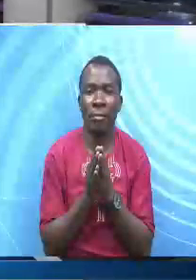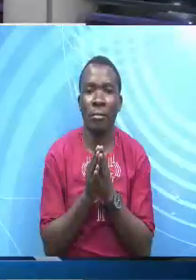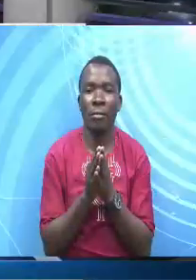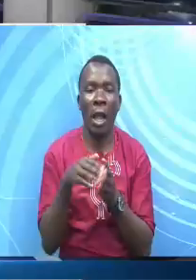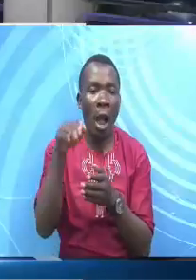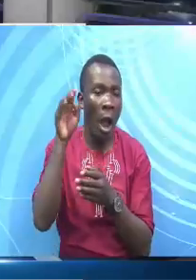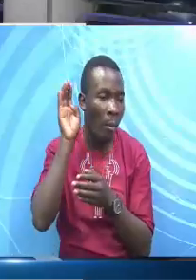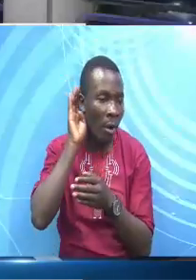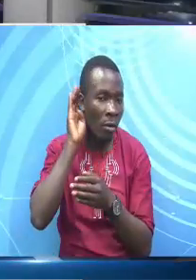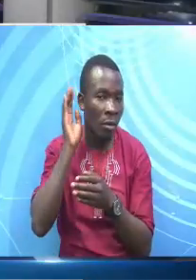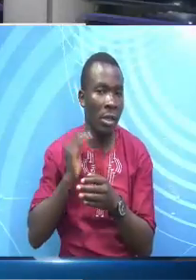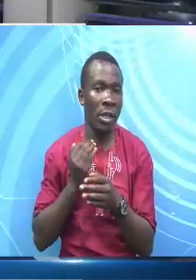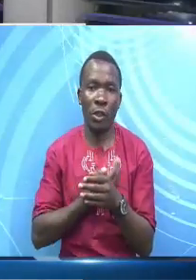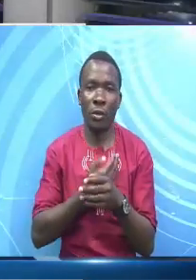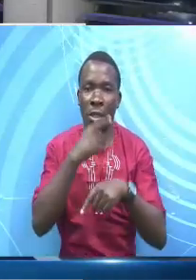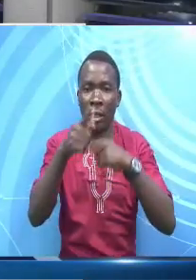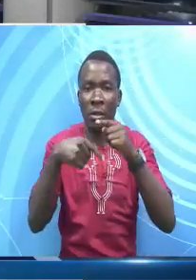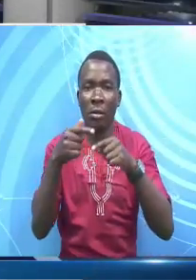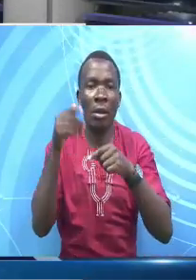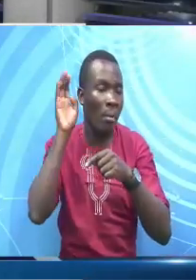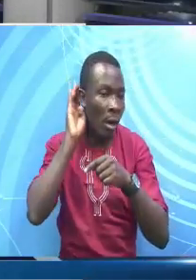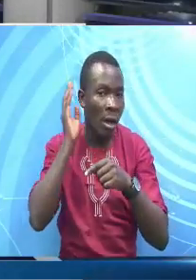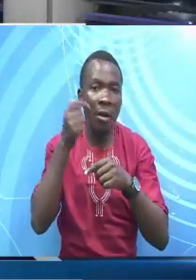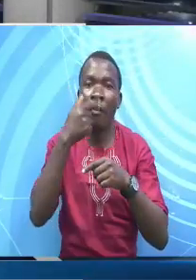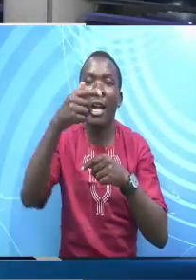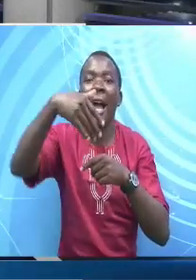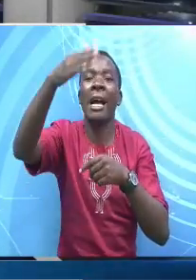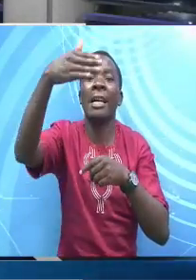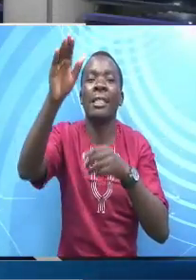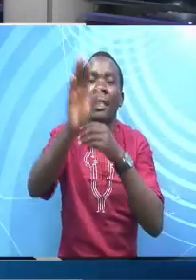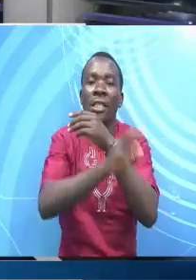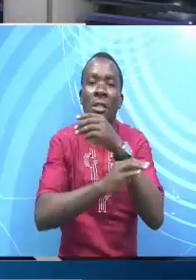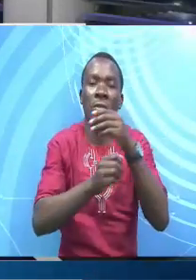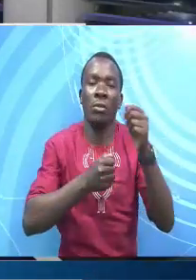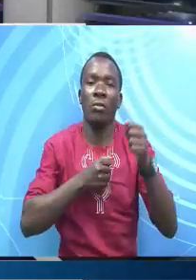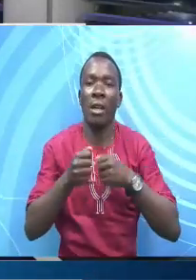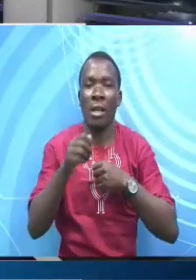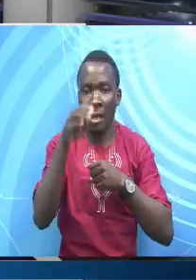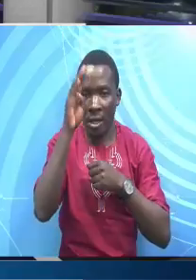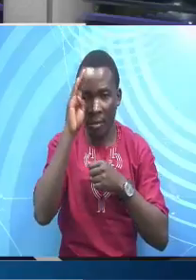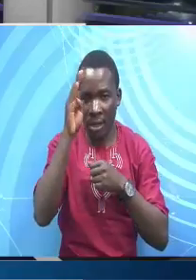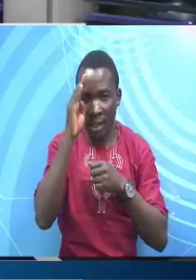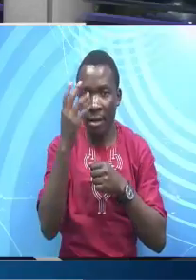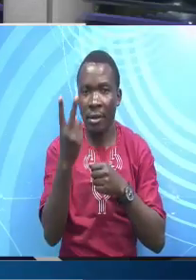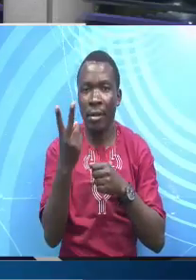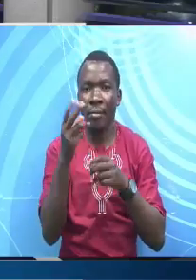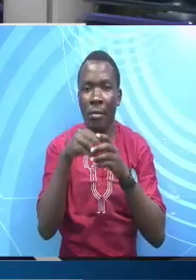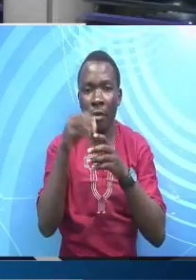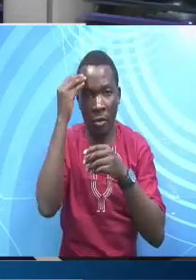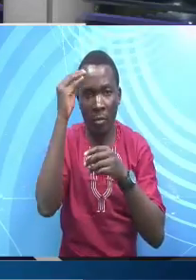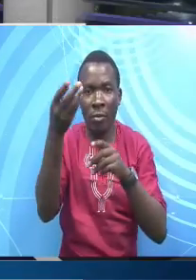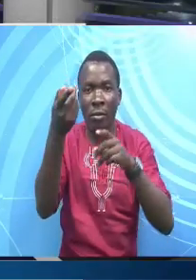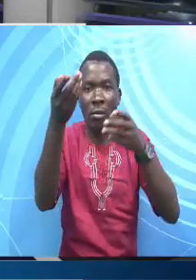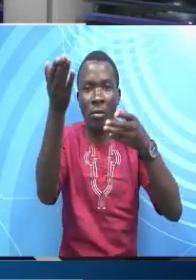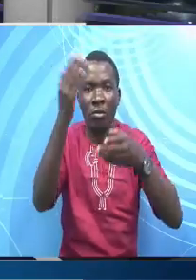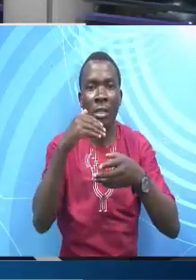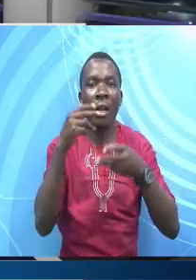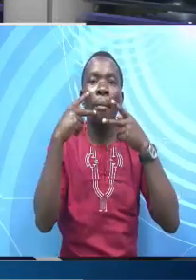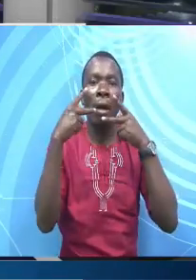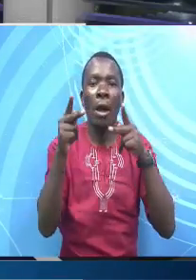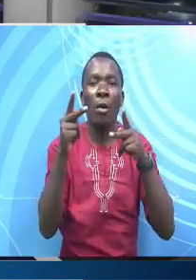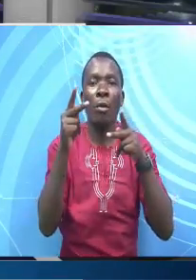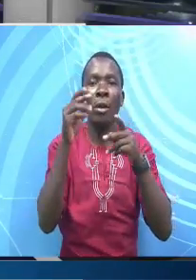Amakuru yacu reka tuyakomeze ku makuru avugwa hanze y'igihugu cy'u Rwanda, aho abasirikare babiri bari mu butumwa bwo kugarura amahoro muri Centrafrique MINUSCA